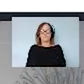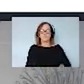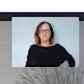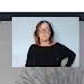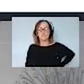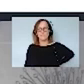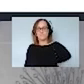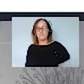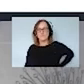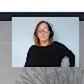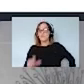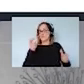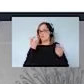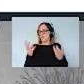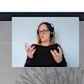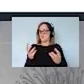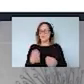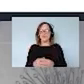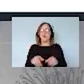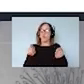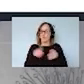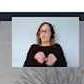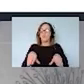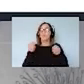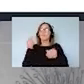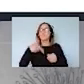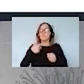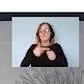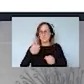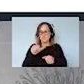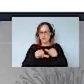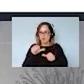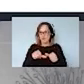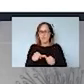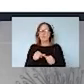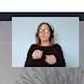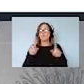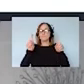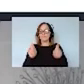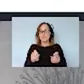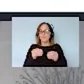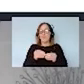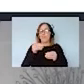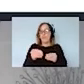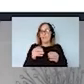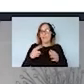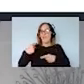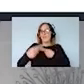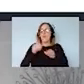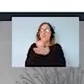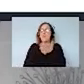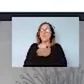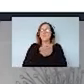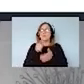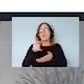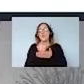I co ważne, również na początku 2021 roku ruszy kolejna edycja naszego kursu. Kurs